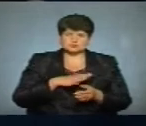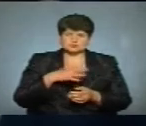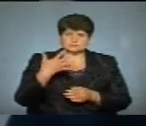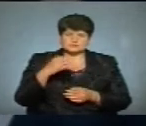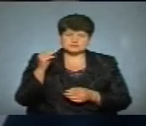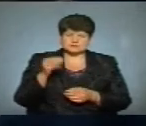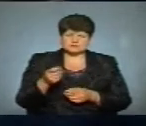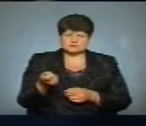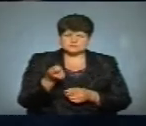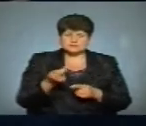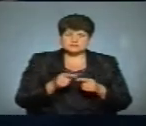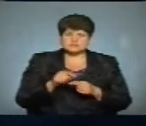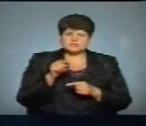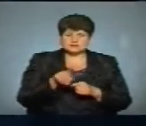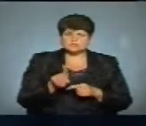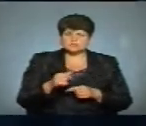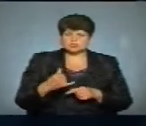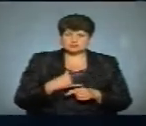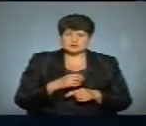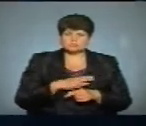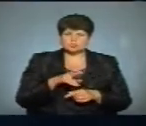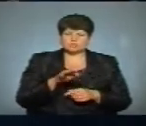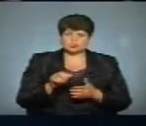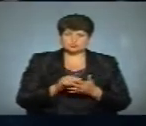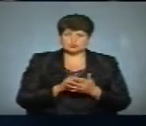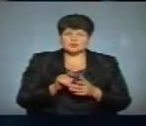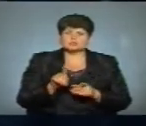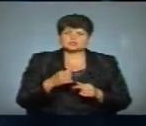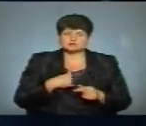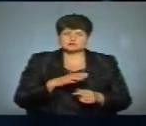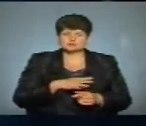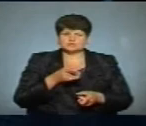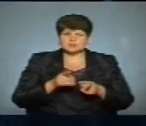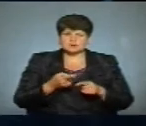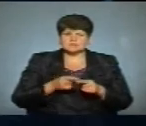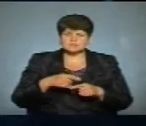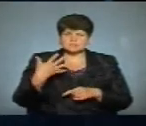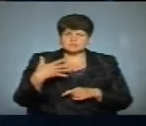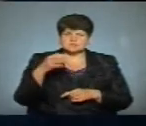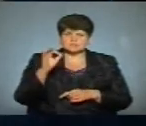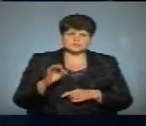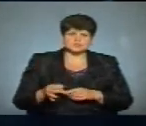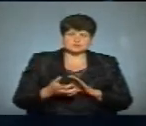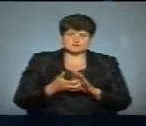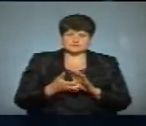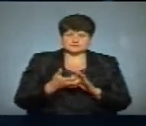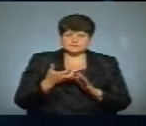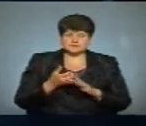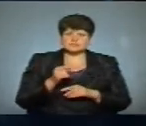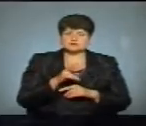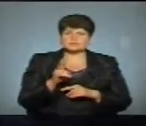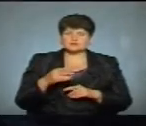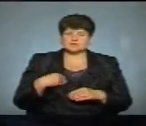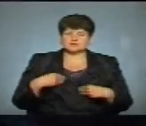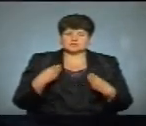тисяч зернових. Це те, що в нас було по документах. А що у нас було в реальності, це майже 50% не вистачало. З тим, хто нам